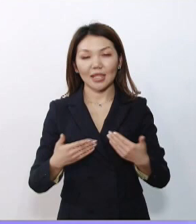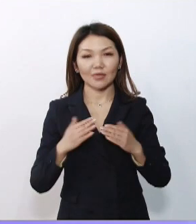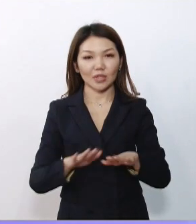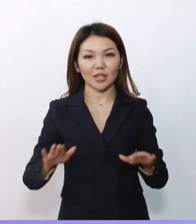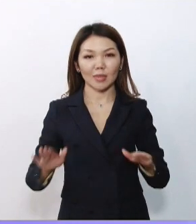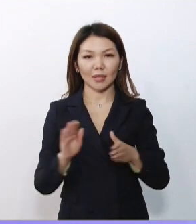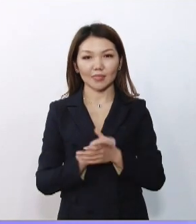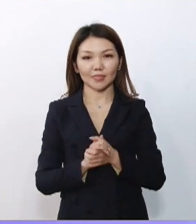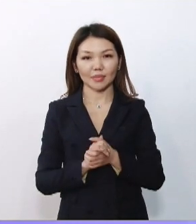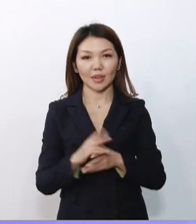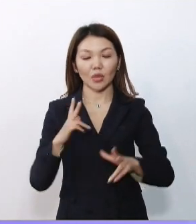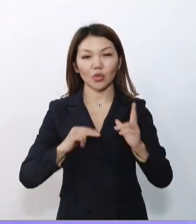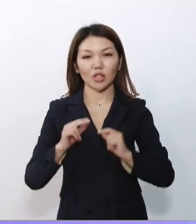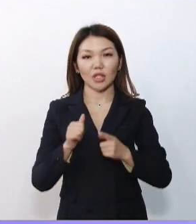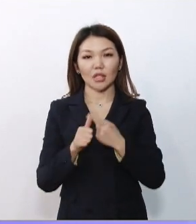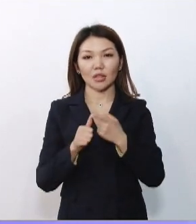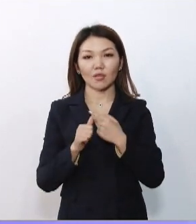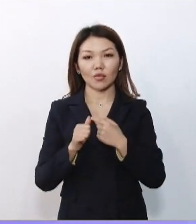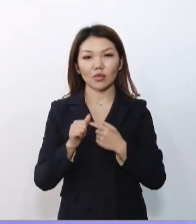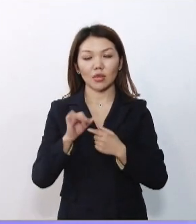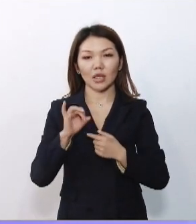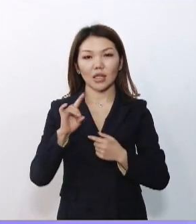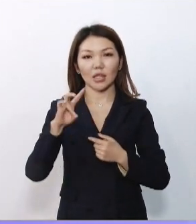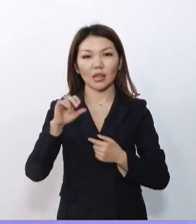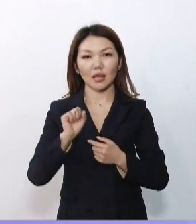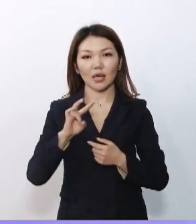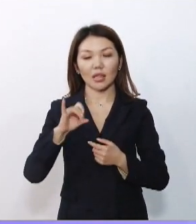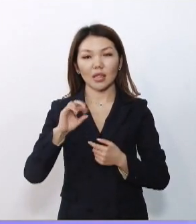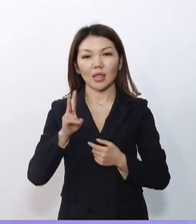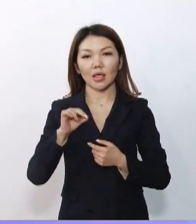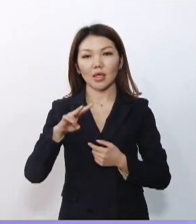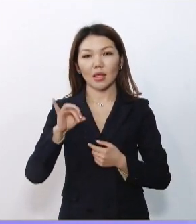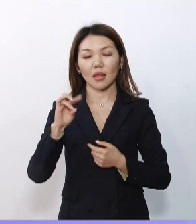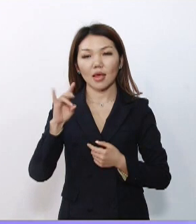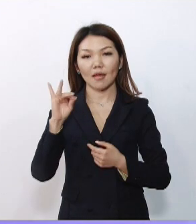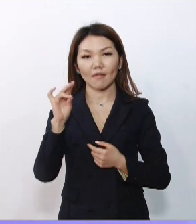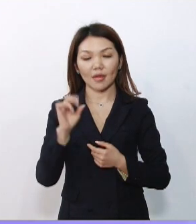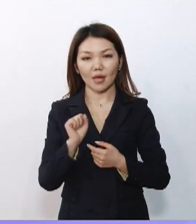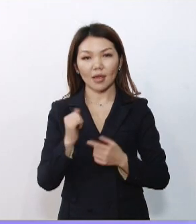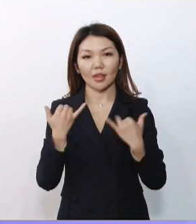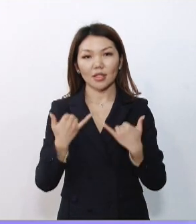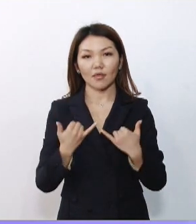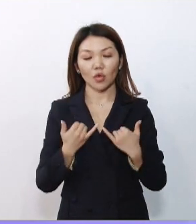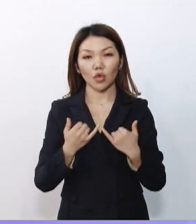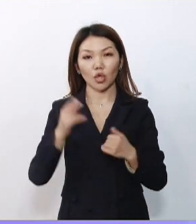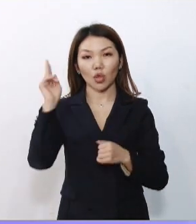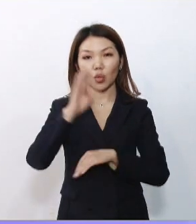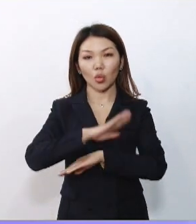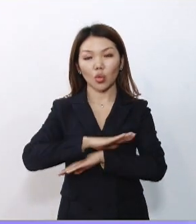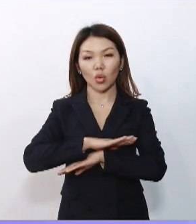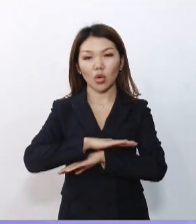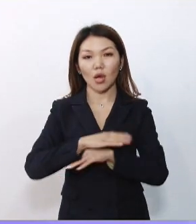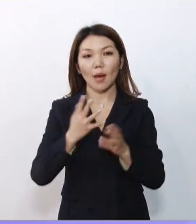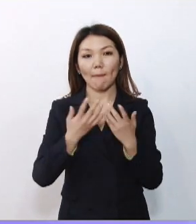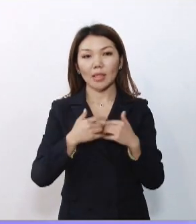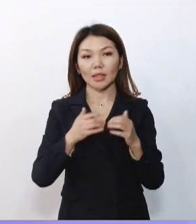Здравствуйте, ребята! Зовут меня Ирина Николаевна, и сегодня у нас урок математики.